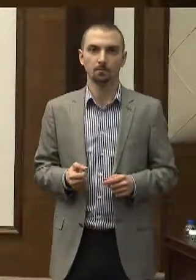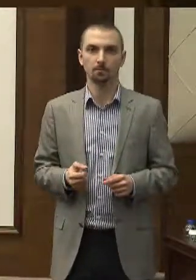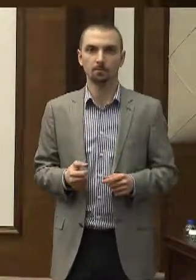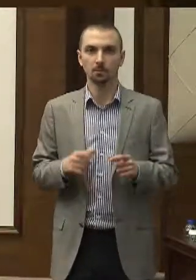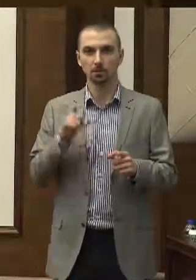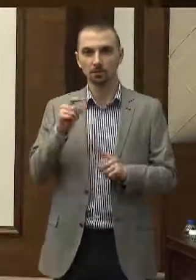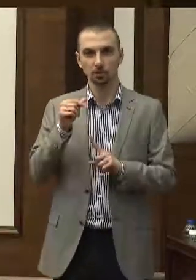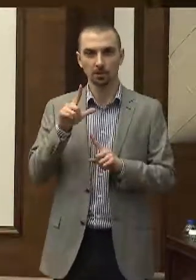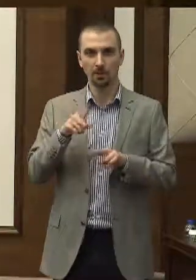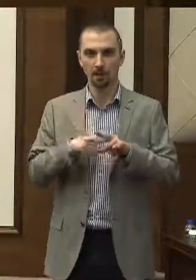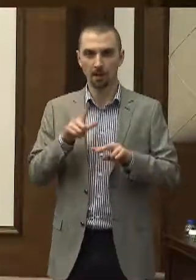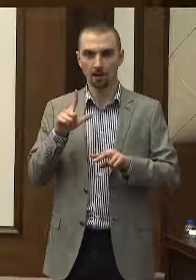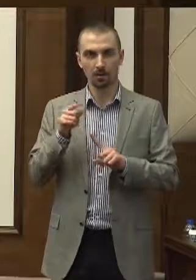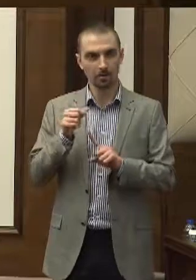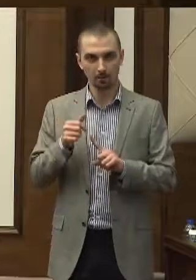Celaliye'de